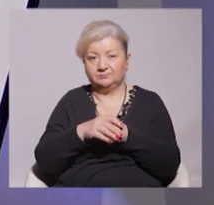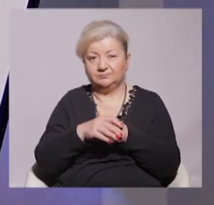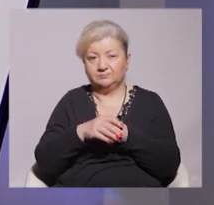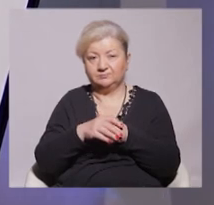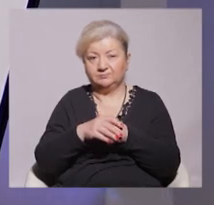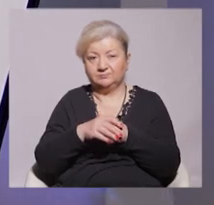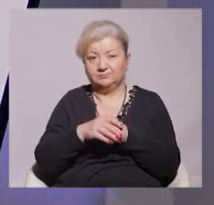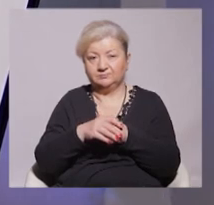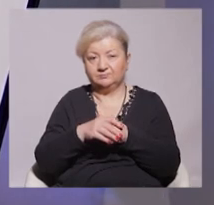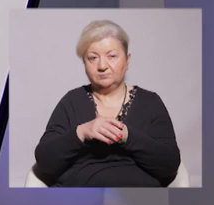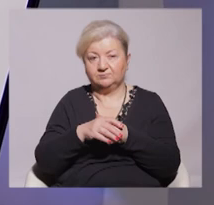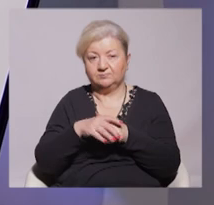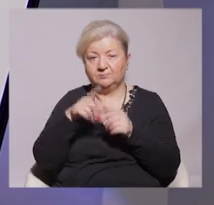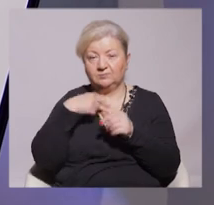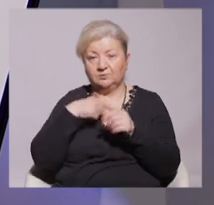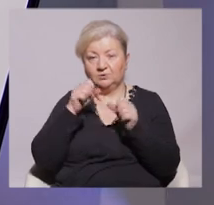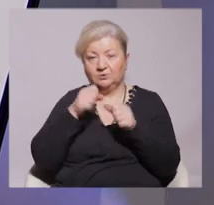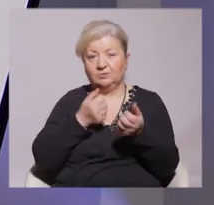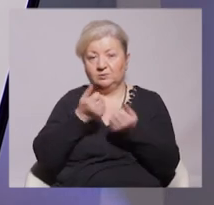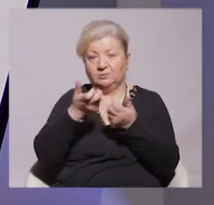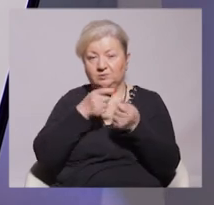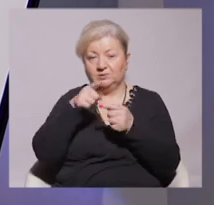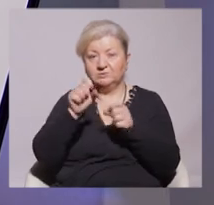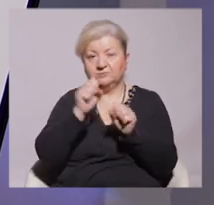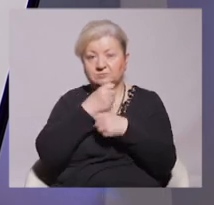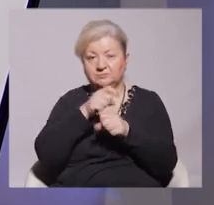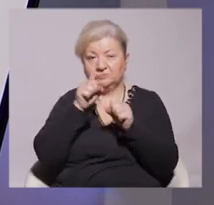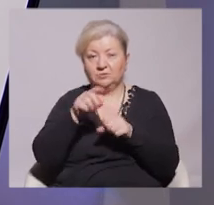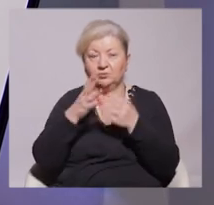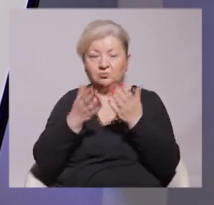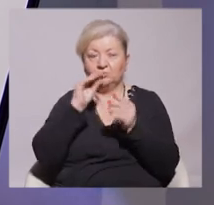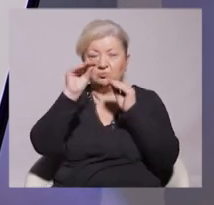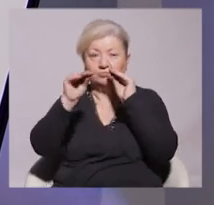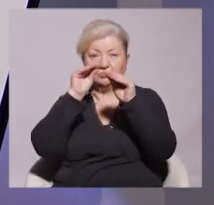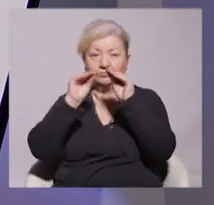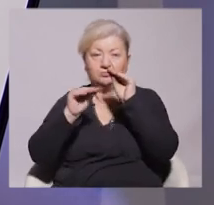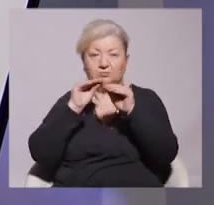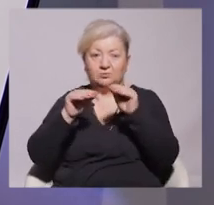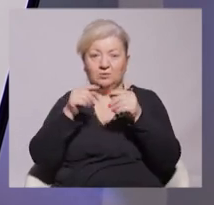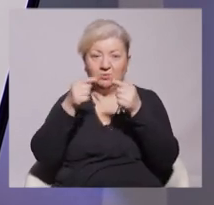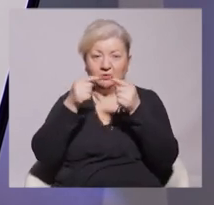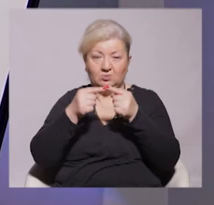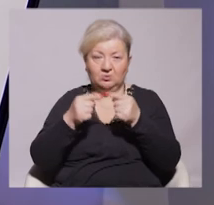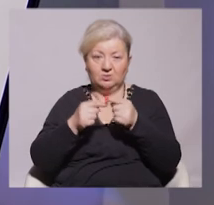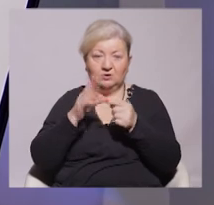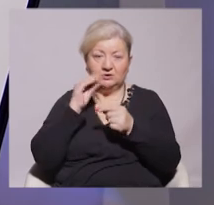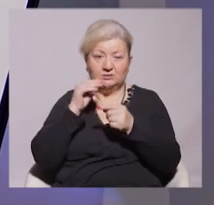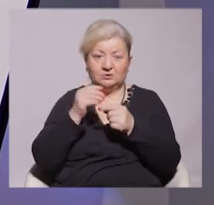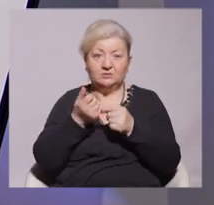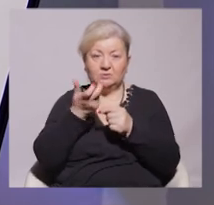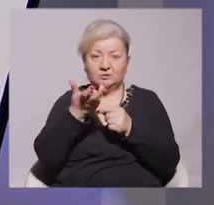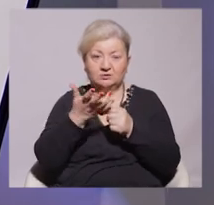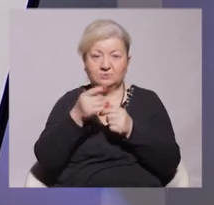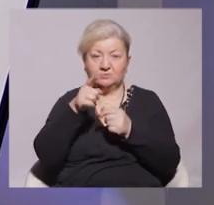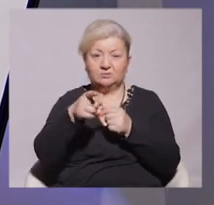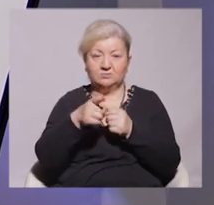ზევით. ჩვენ შეგვიძლია გამოვთვალოთ ეს სიჩქარე, თუ ჩავსვავთ შესაბამის რიცხვებს.